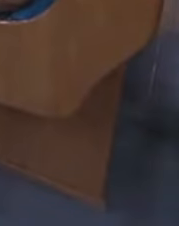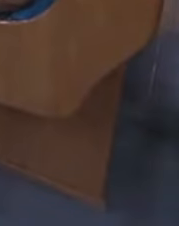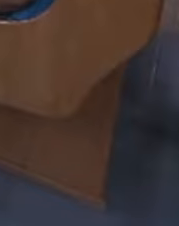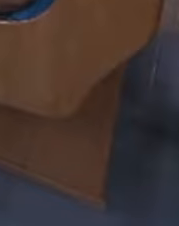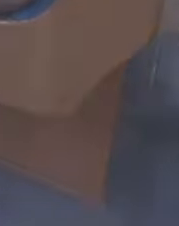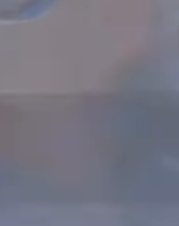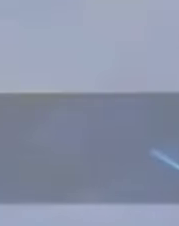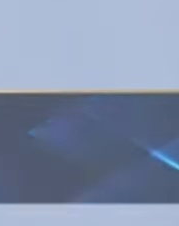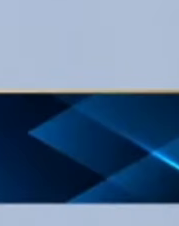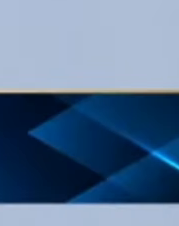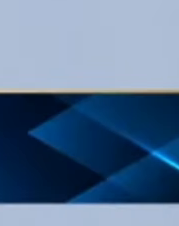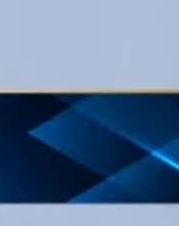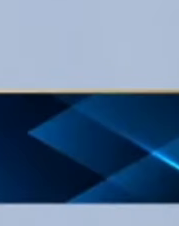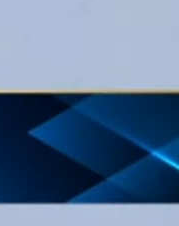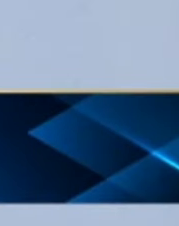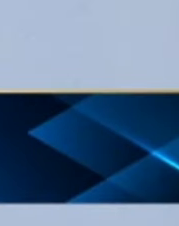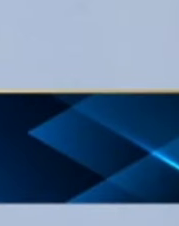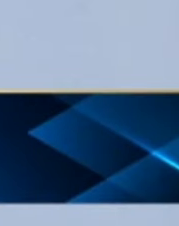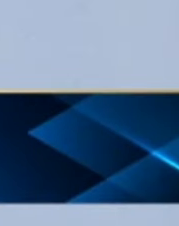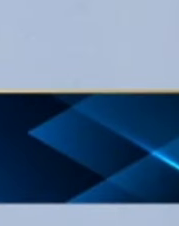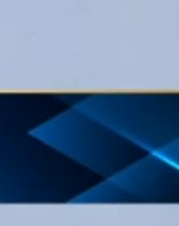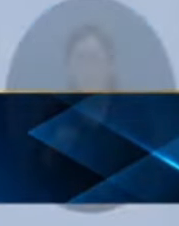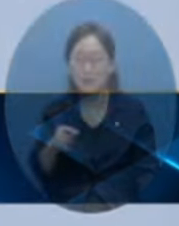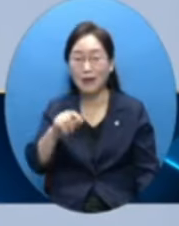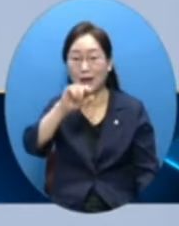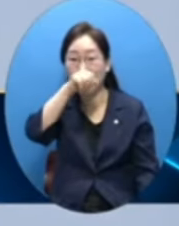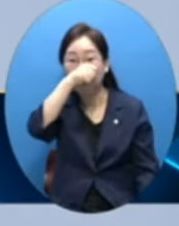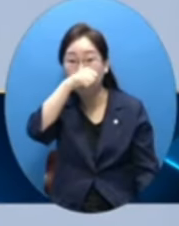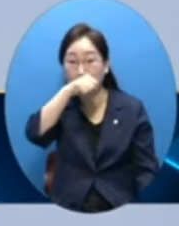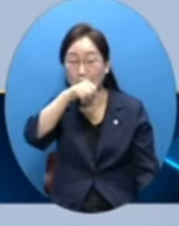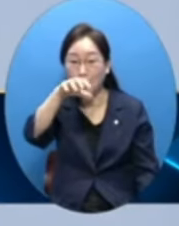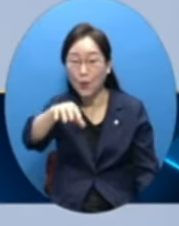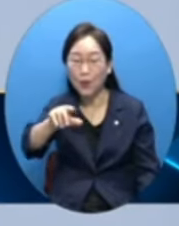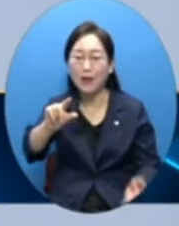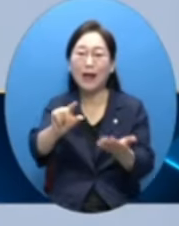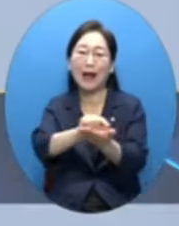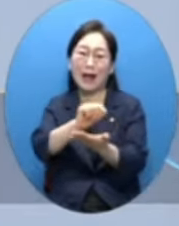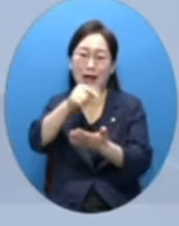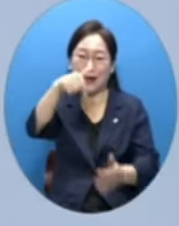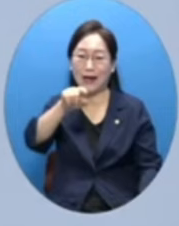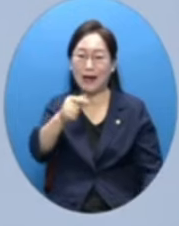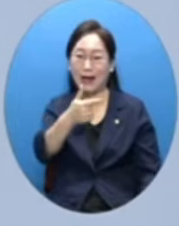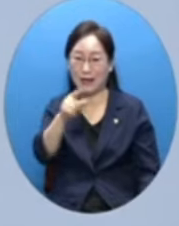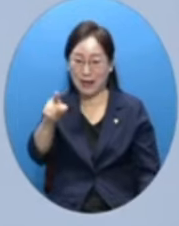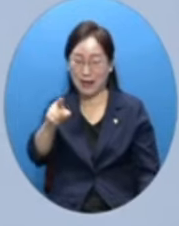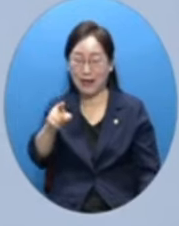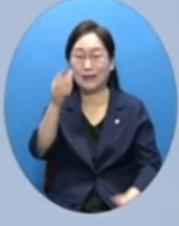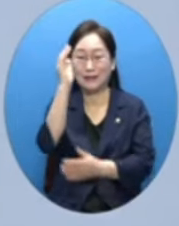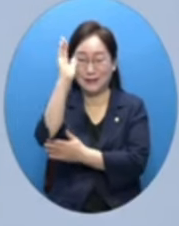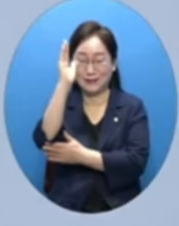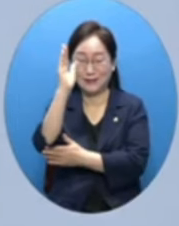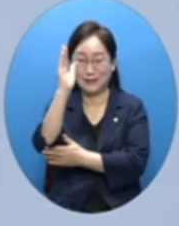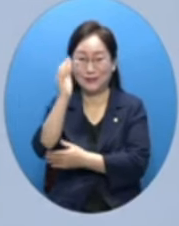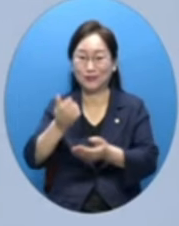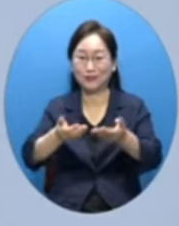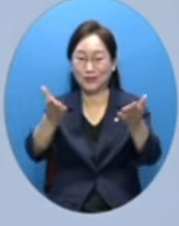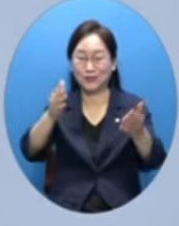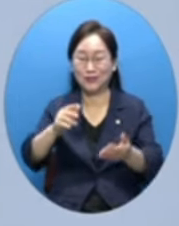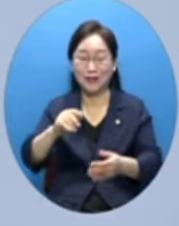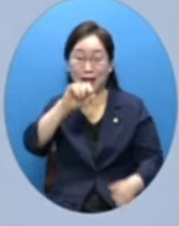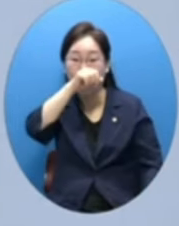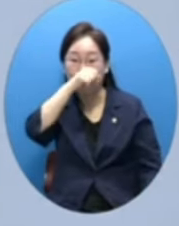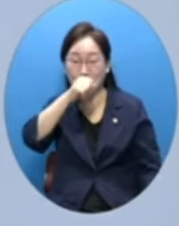오늘이 귀한 예배는 제가 아프리카 가나에서 말씀을 전합니다 아프리카 가나